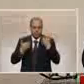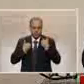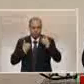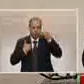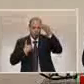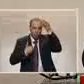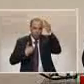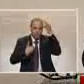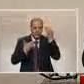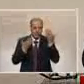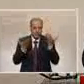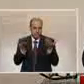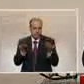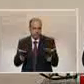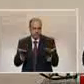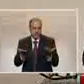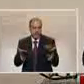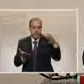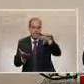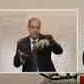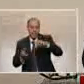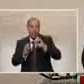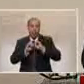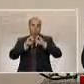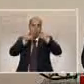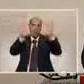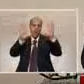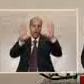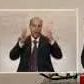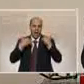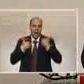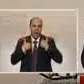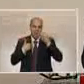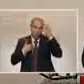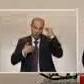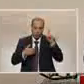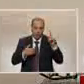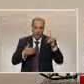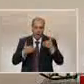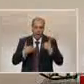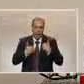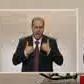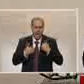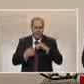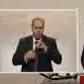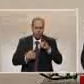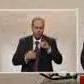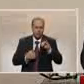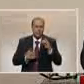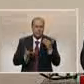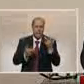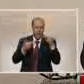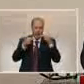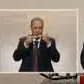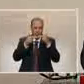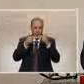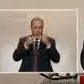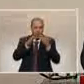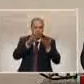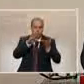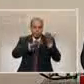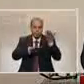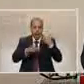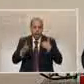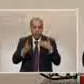تونس هي منطقه اشعاع اليوم علينا ان ننسى ذلك علينا ان لا ننحدر بالمستوى الرفيع الذي